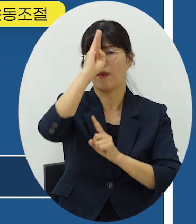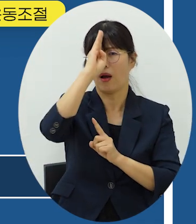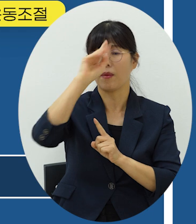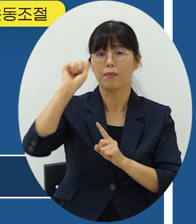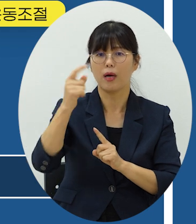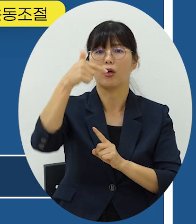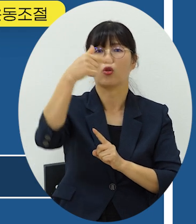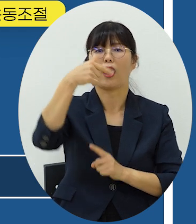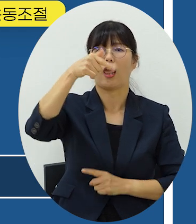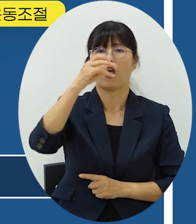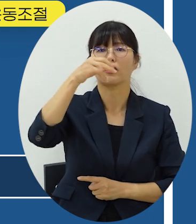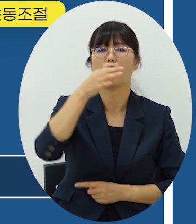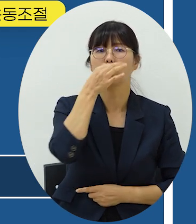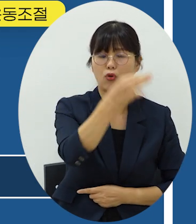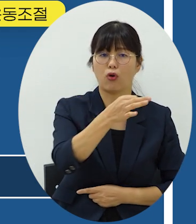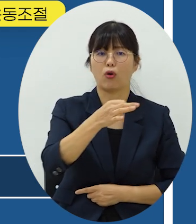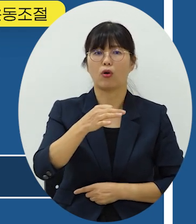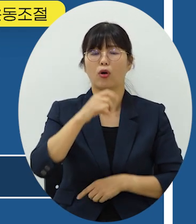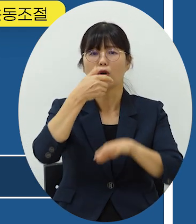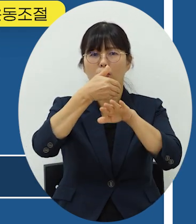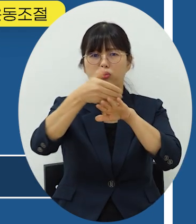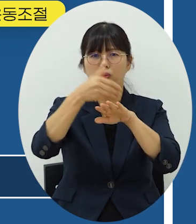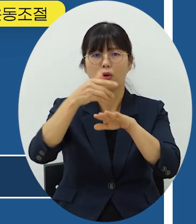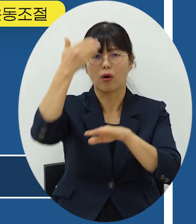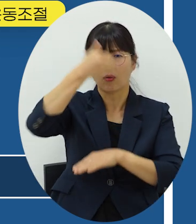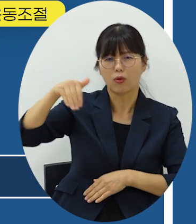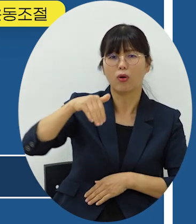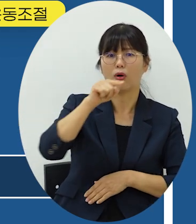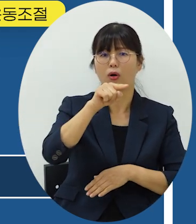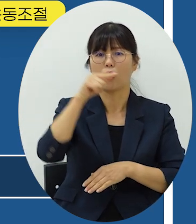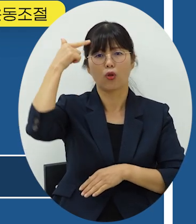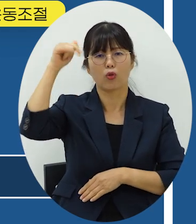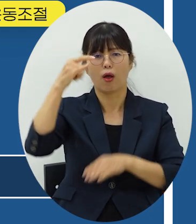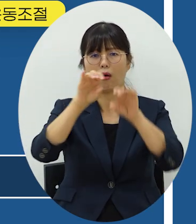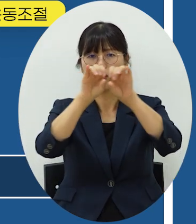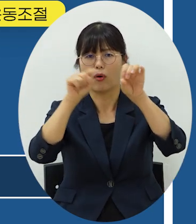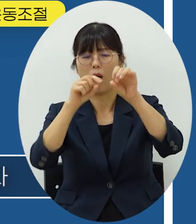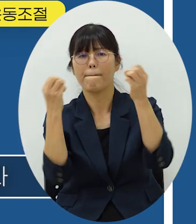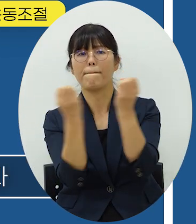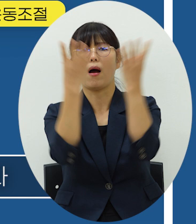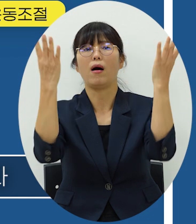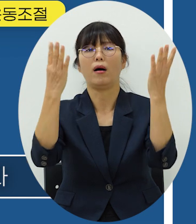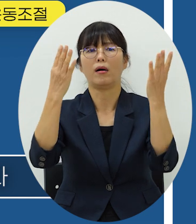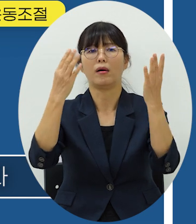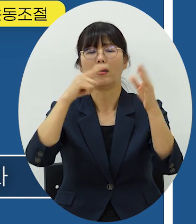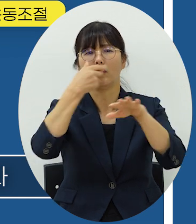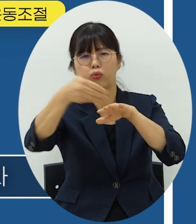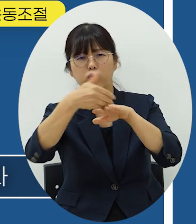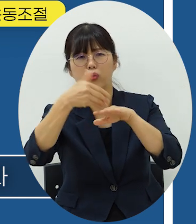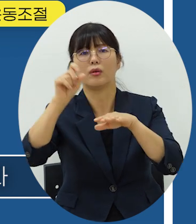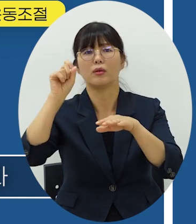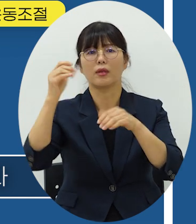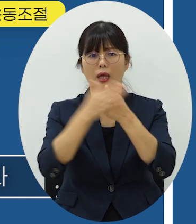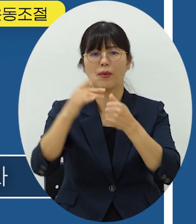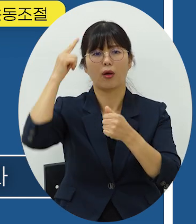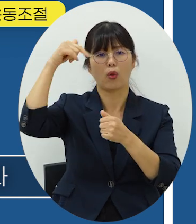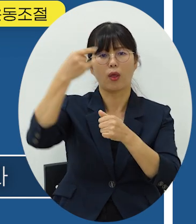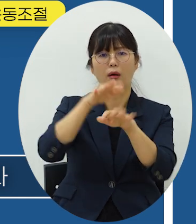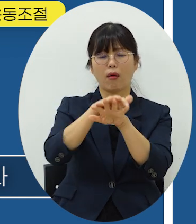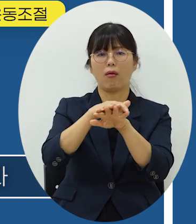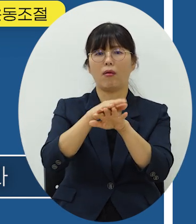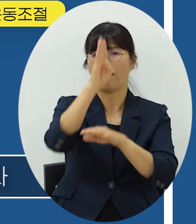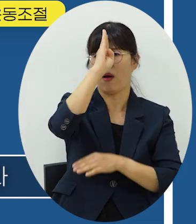질환으로 뇌경색이라고 하며, 출혈성 뇌졸중은 뇌혈관이 터지면서 출혈로 인해 뇌 조직이 손상되는